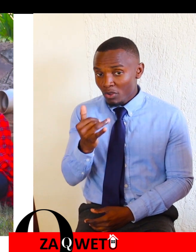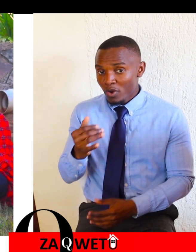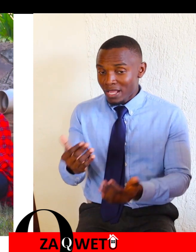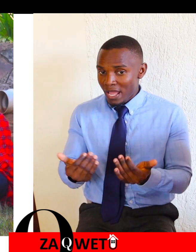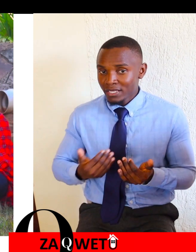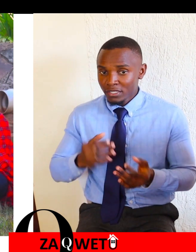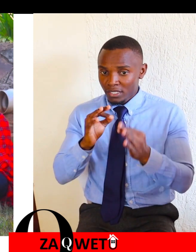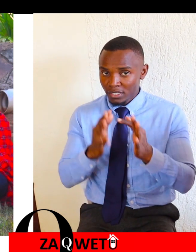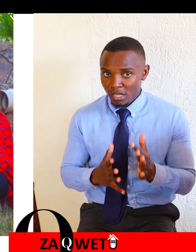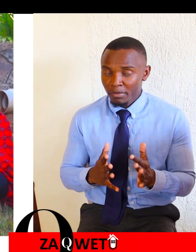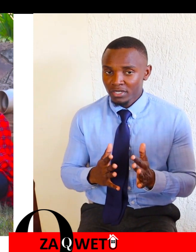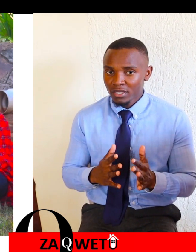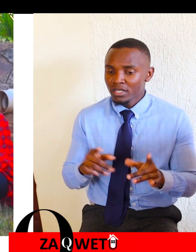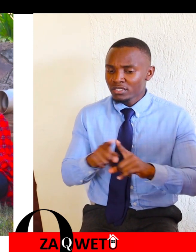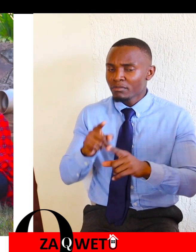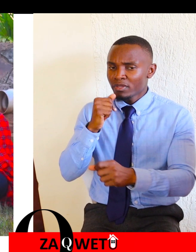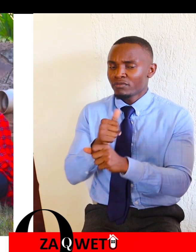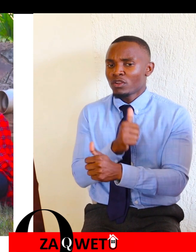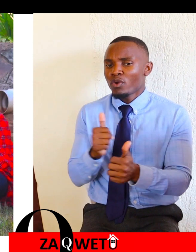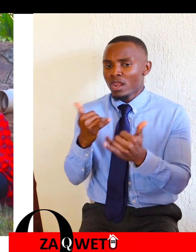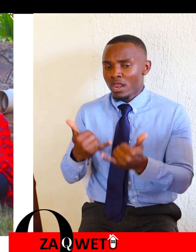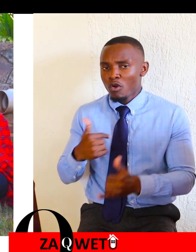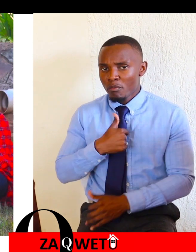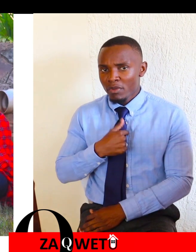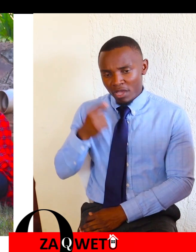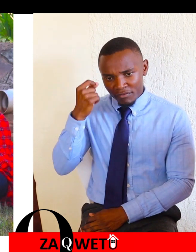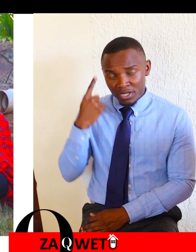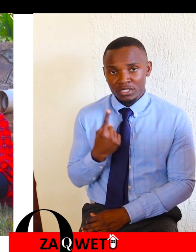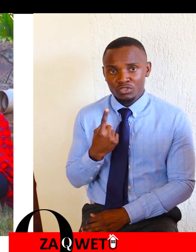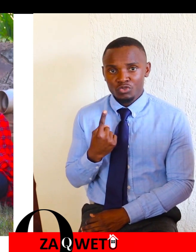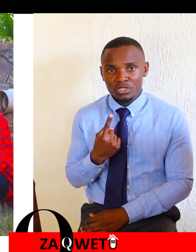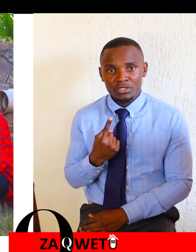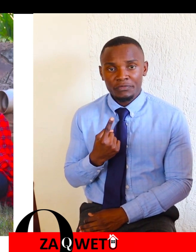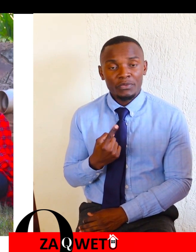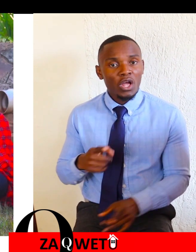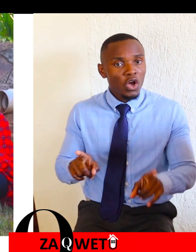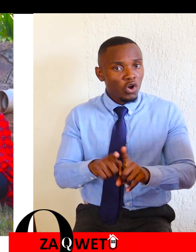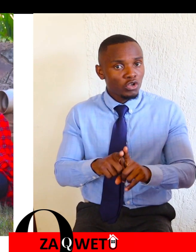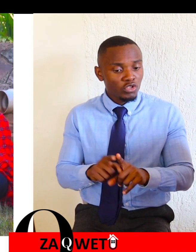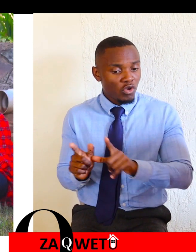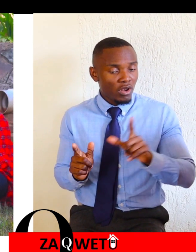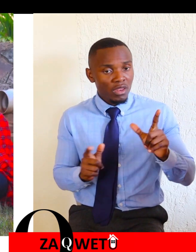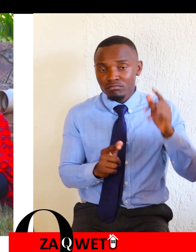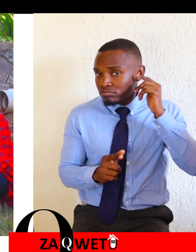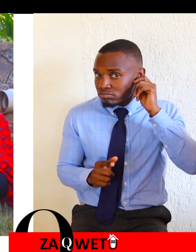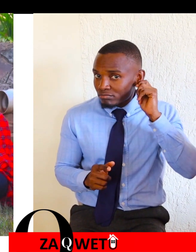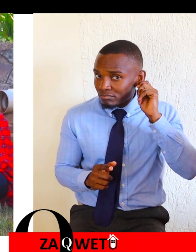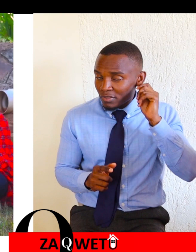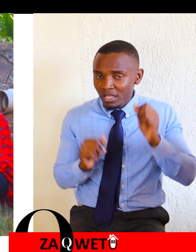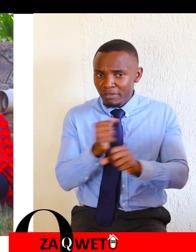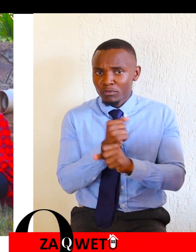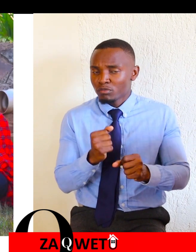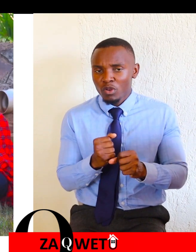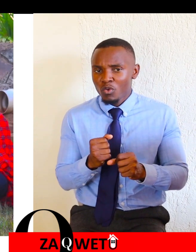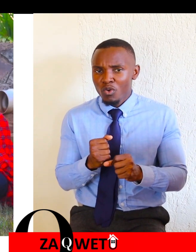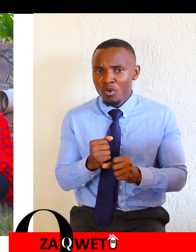ninahitaji msaidizi. Ambao wamefanya vizuri kunisaidia, nimeweza kuelewa. Maanake hata kwa on my left